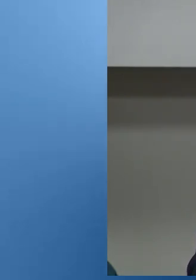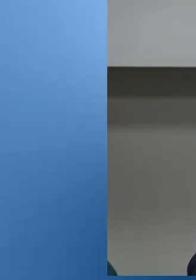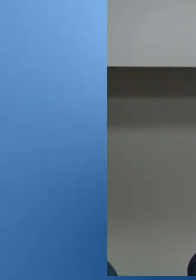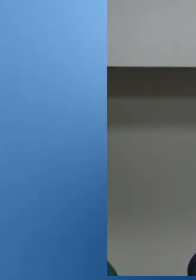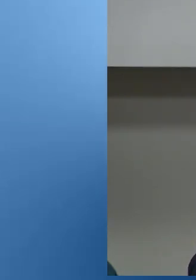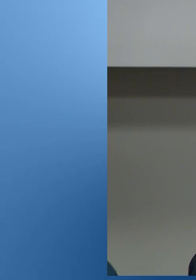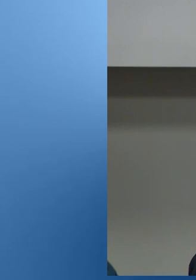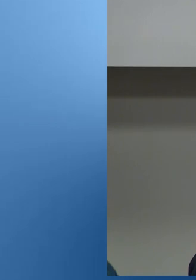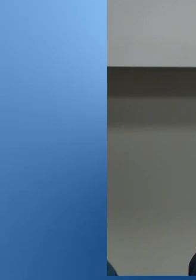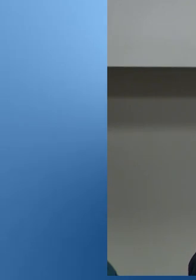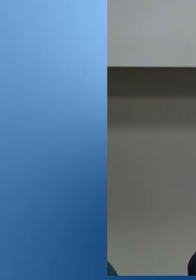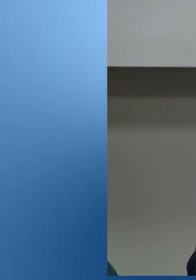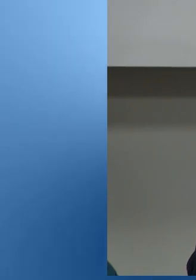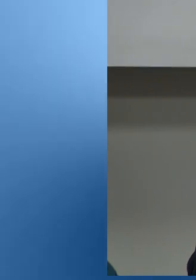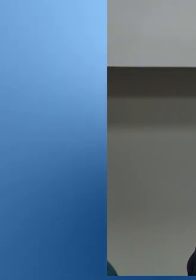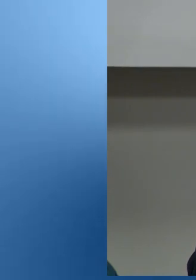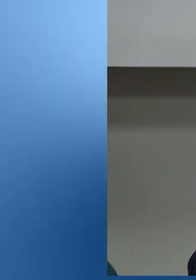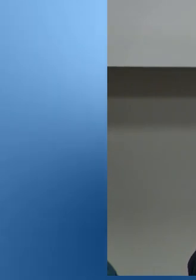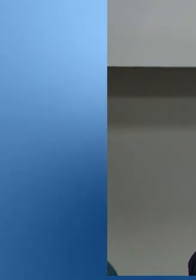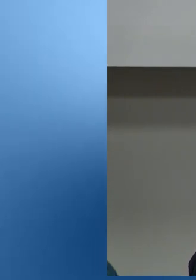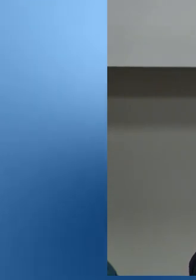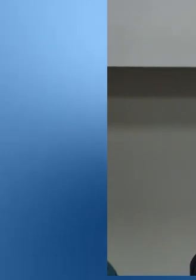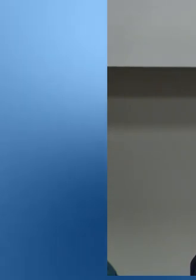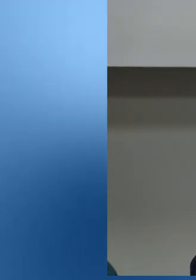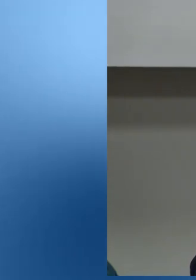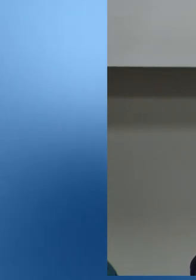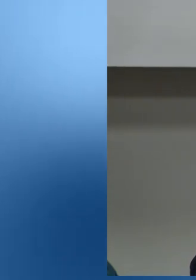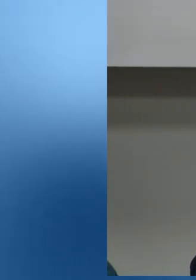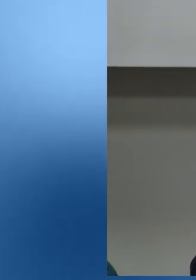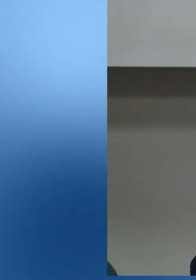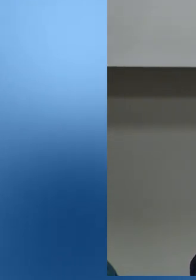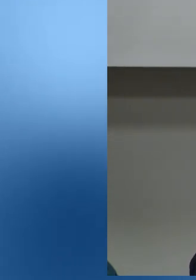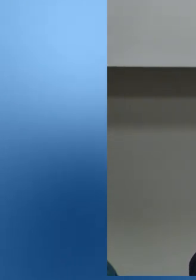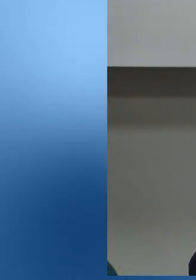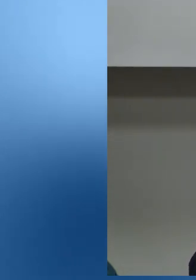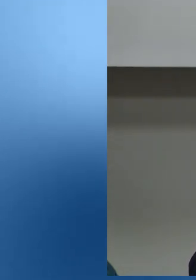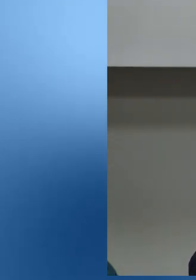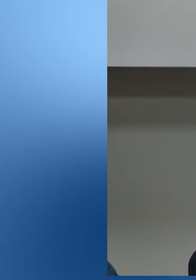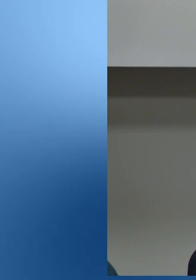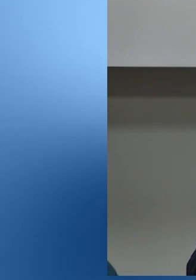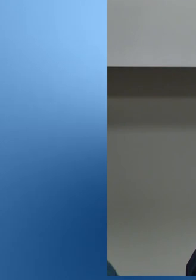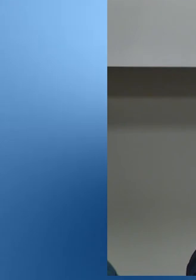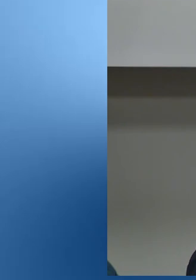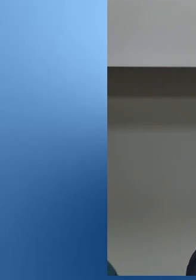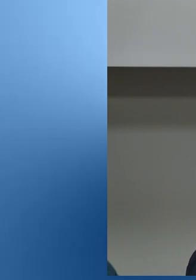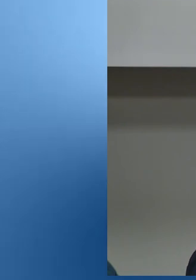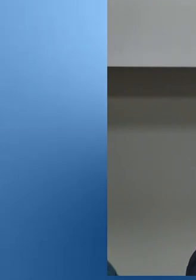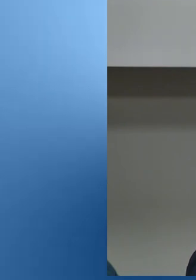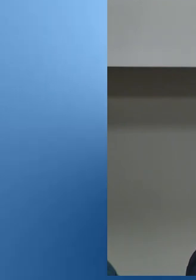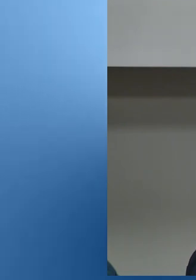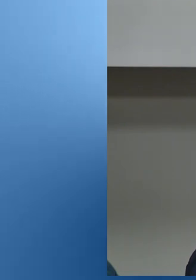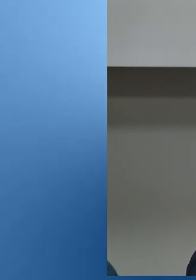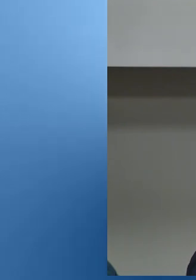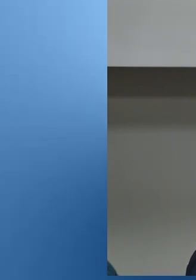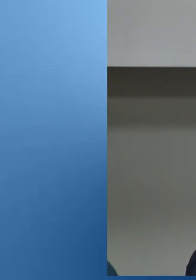relevé euh répertorié de saison en saison donc on n pas encore la vue globale